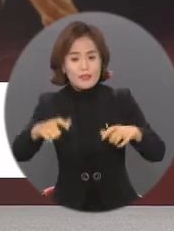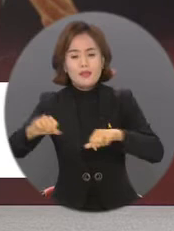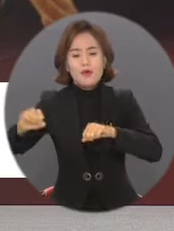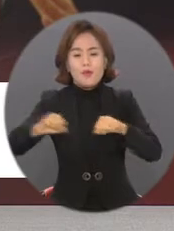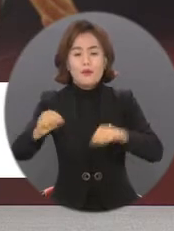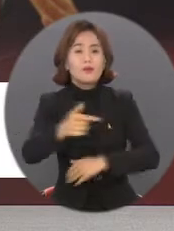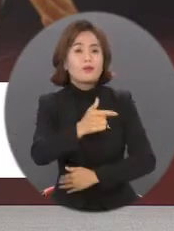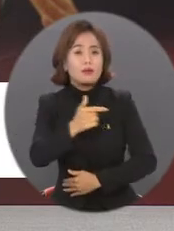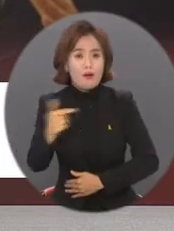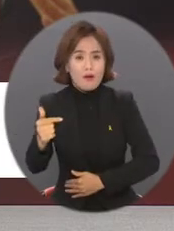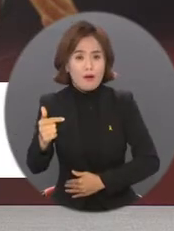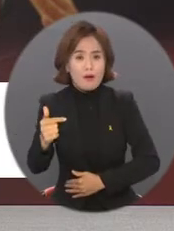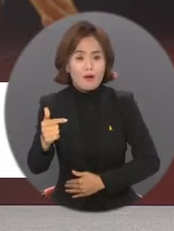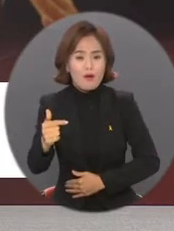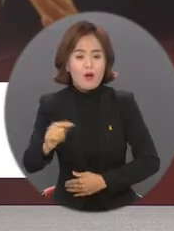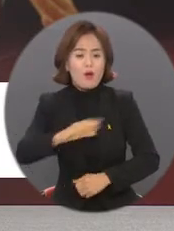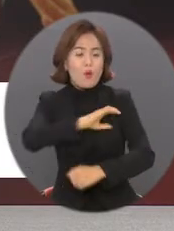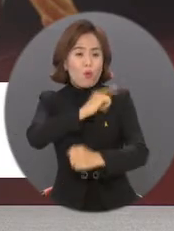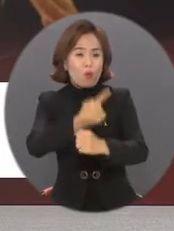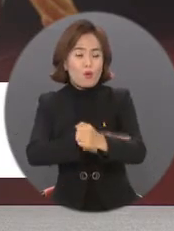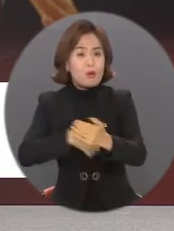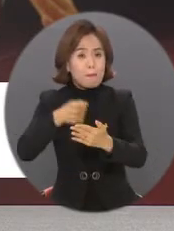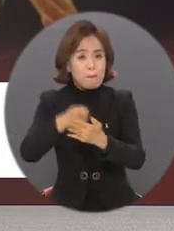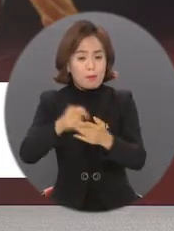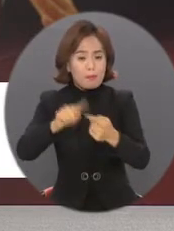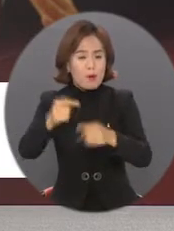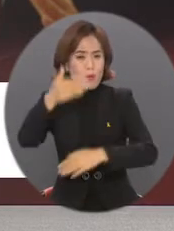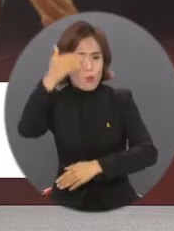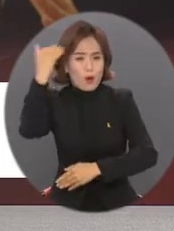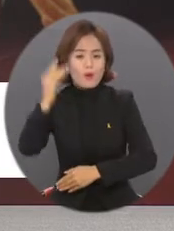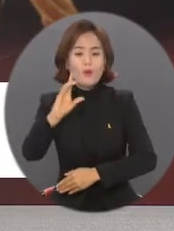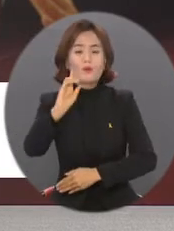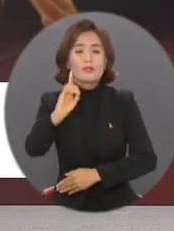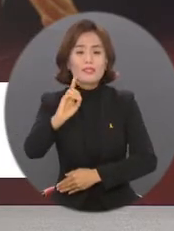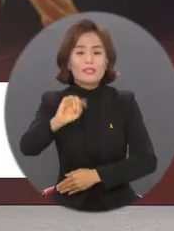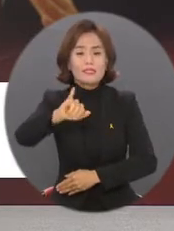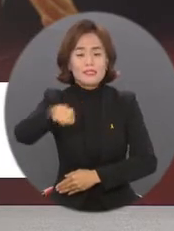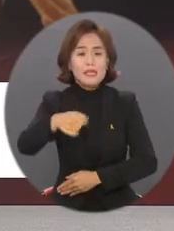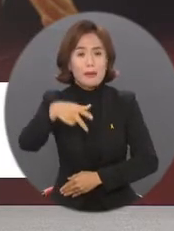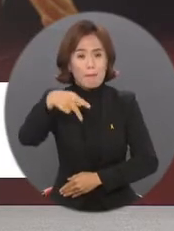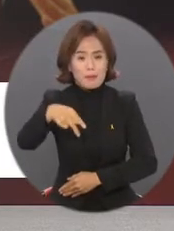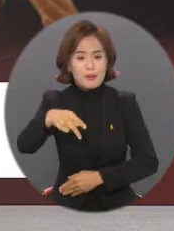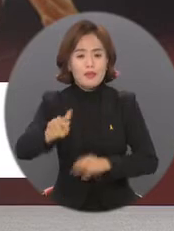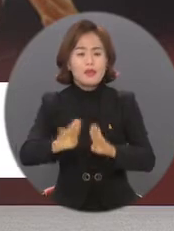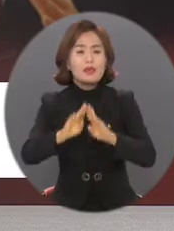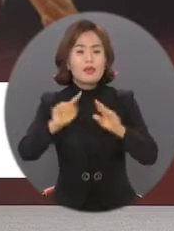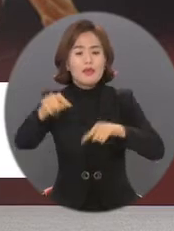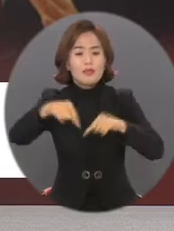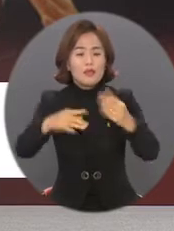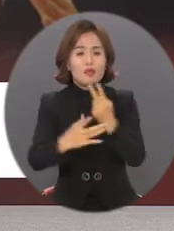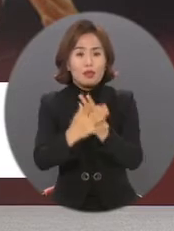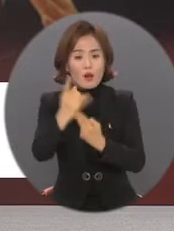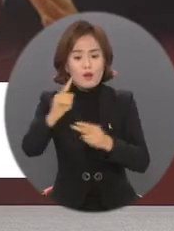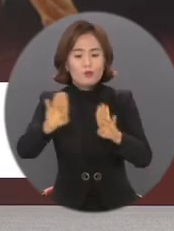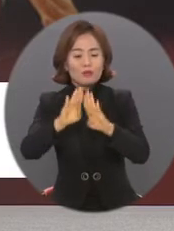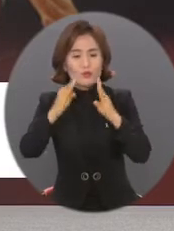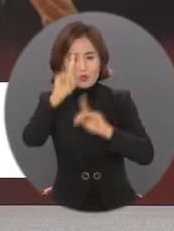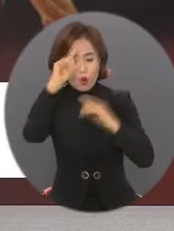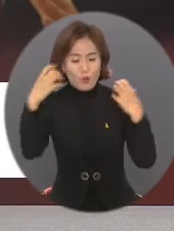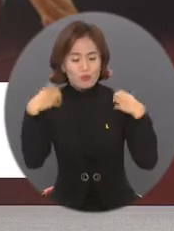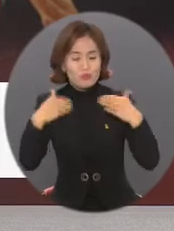텐데요 캐스팅 보트 역할을 넘어 과거 djp 연합 처럼 연립정부 구성 으로 까지 이어질 수 있을지